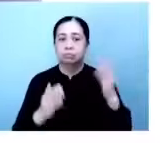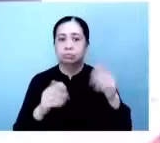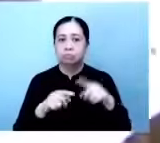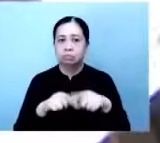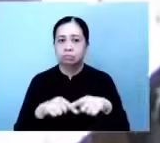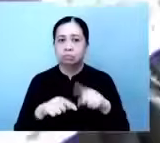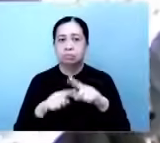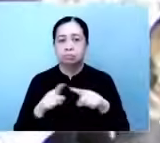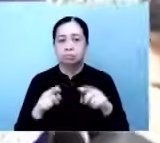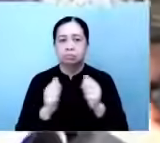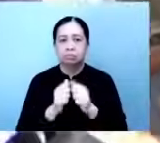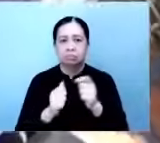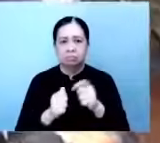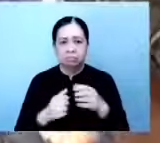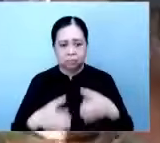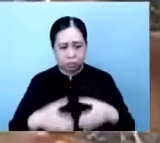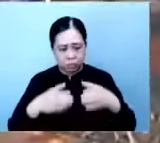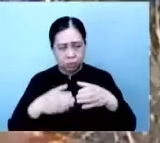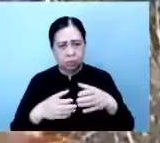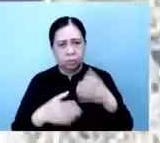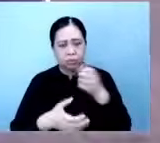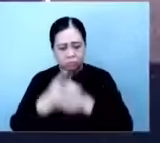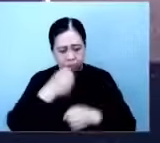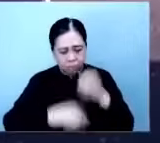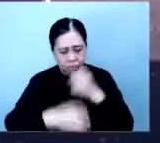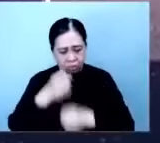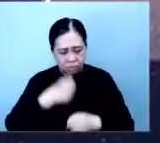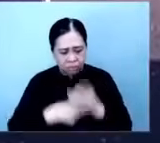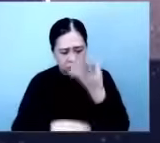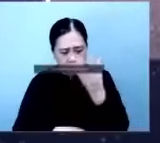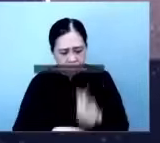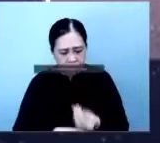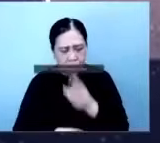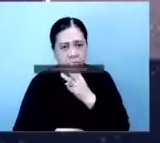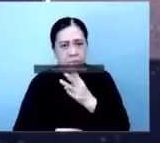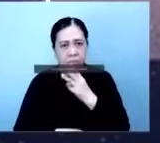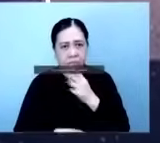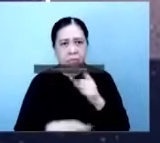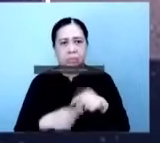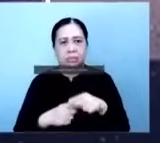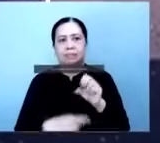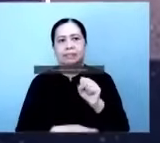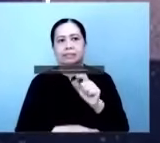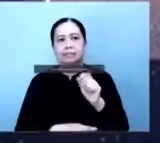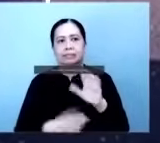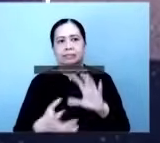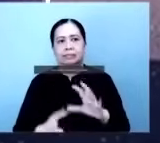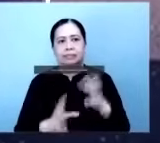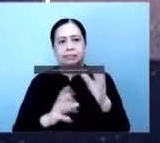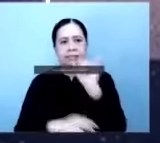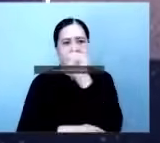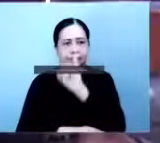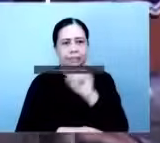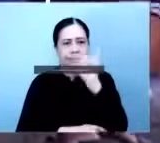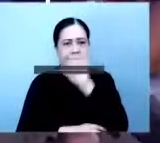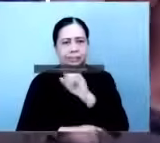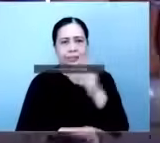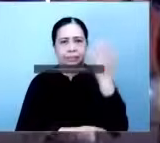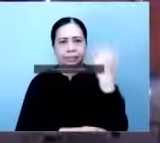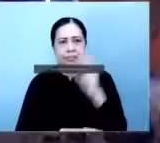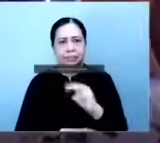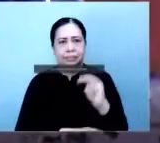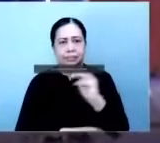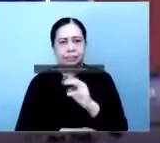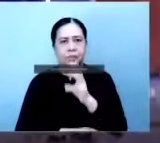ito, unti-unti na rin nauubusan ng tubig. Isinailalim sa state of calamity ang Iloilo City noon pang Lunes dahil sa